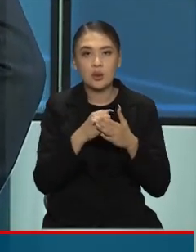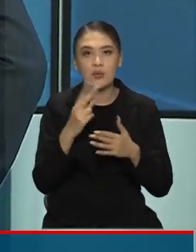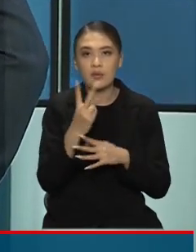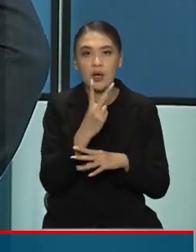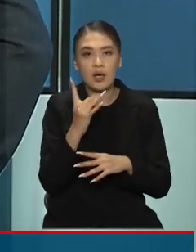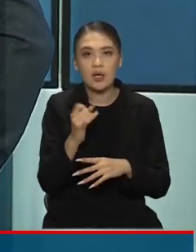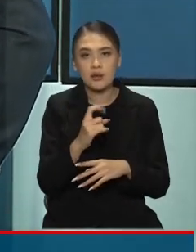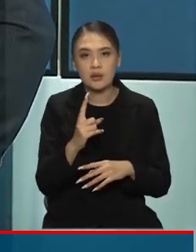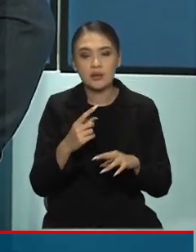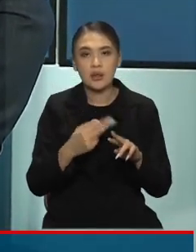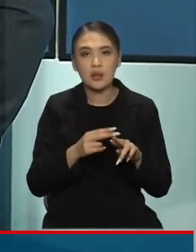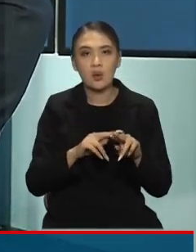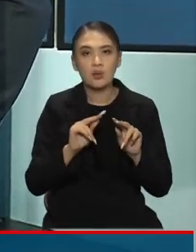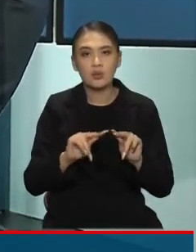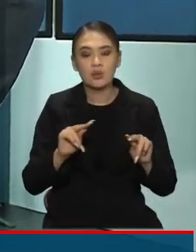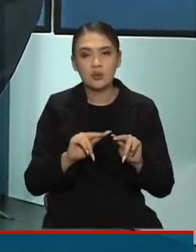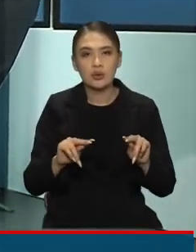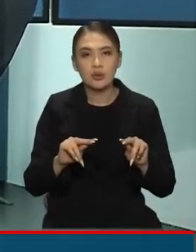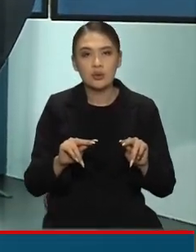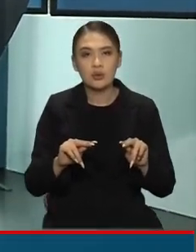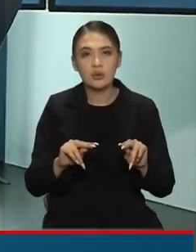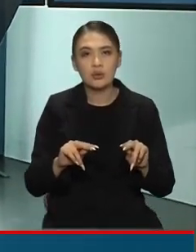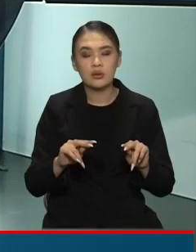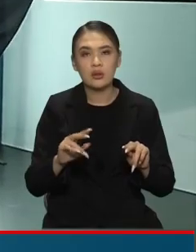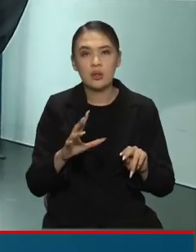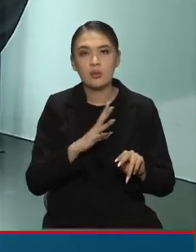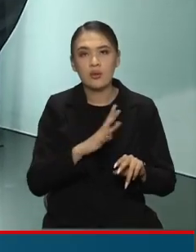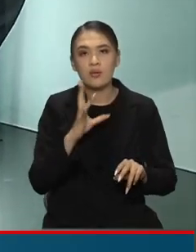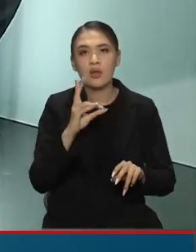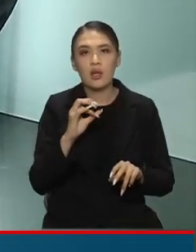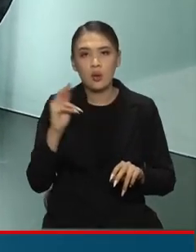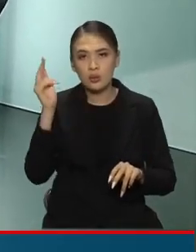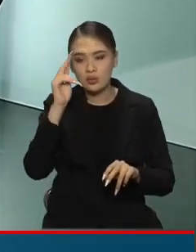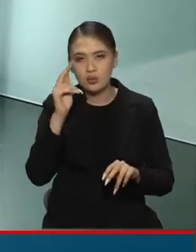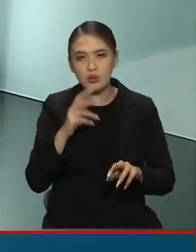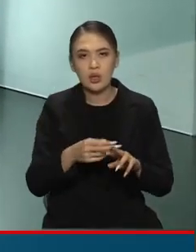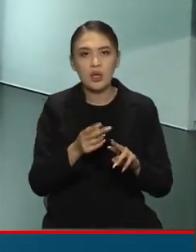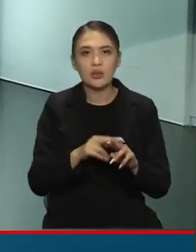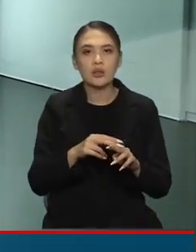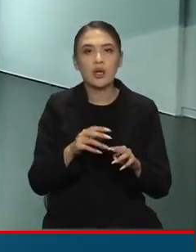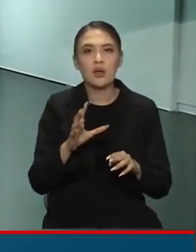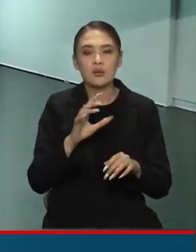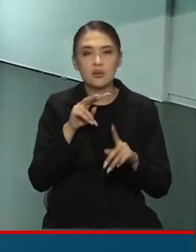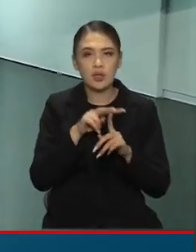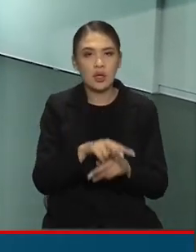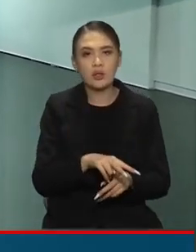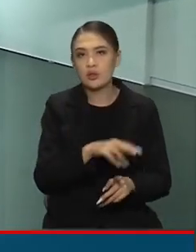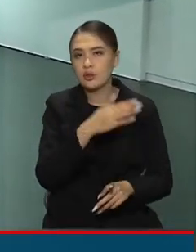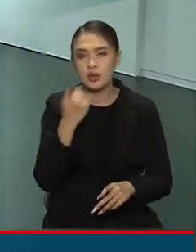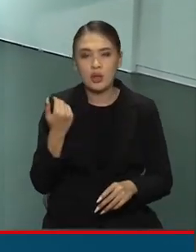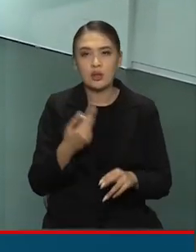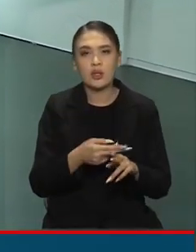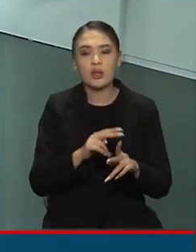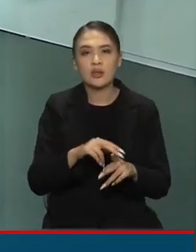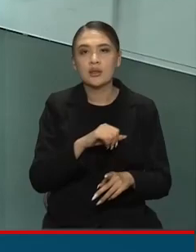Да. Учителей не привлекают там на какие-то внеурочные работы и так далее. И